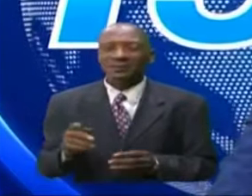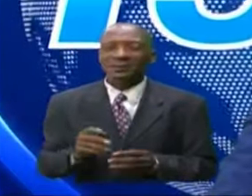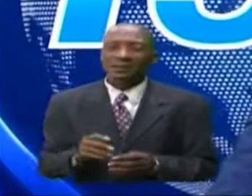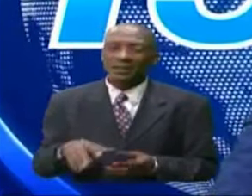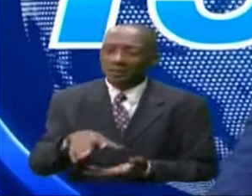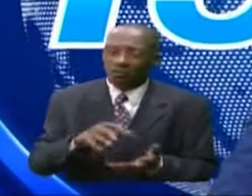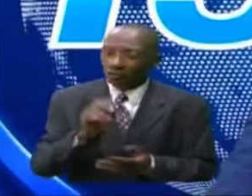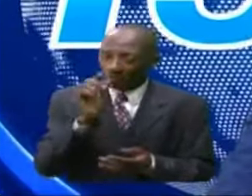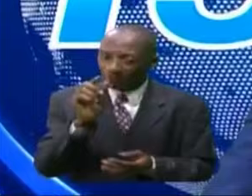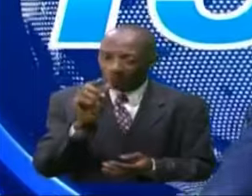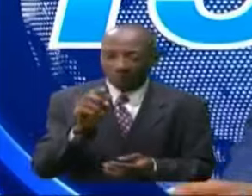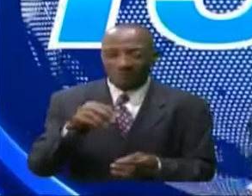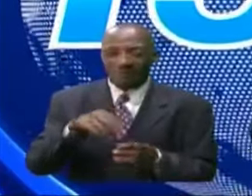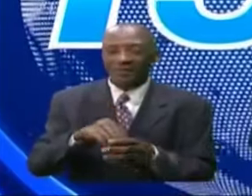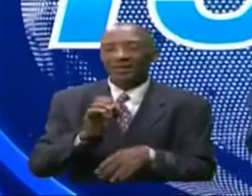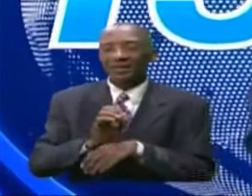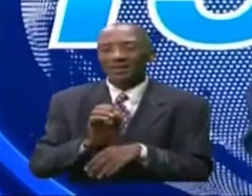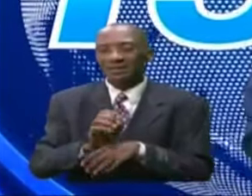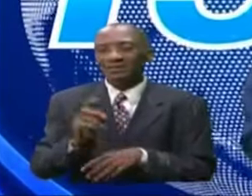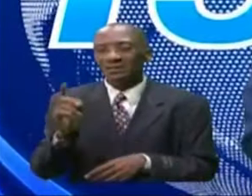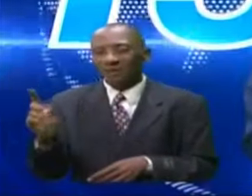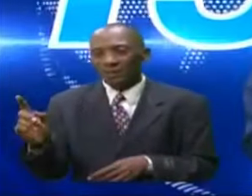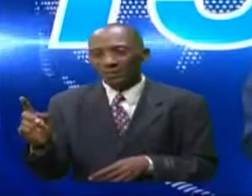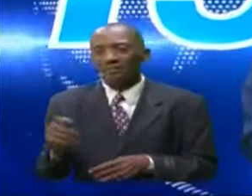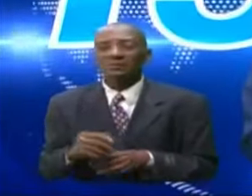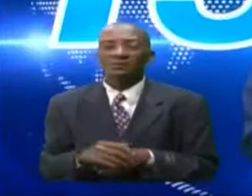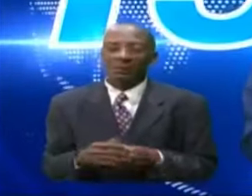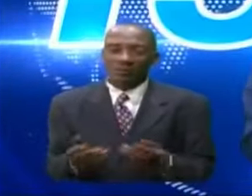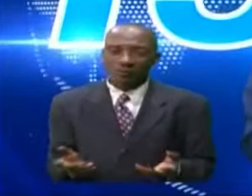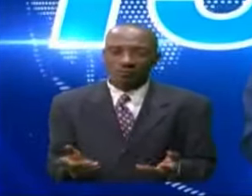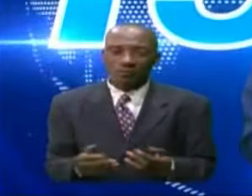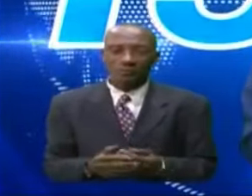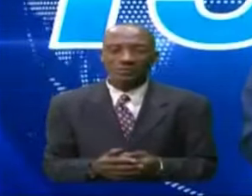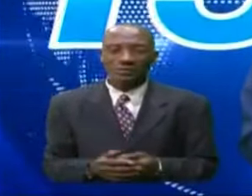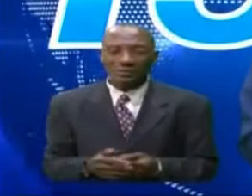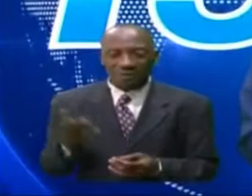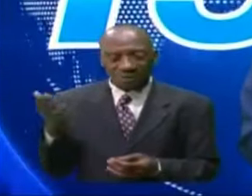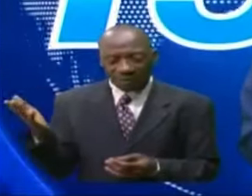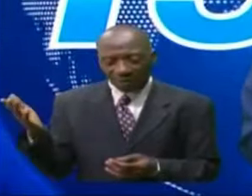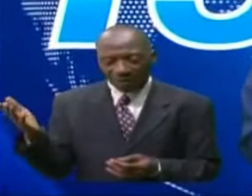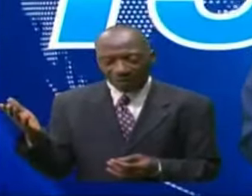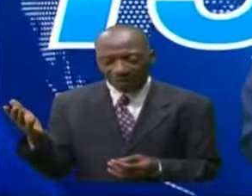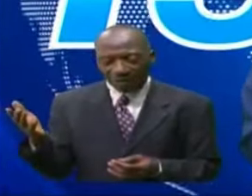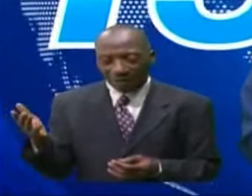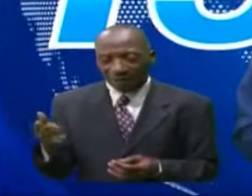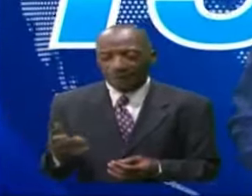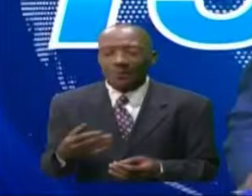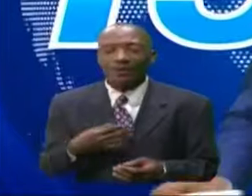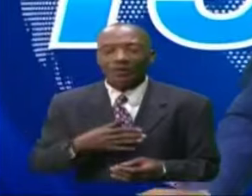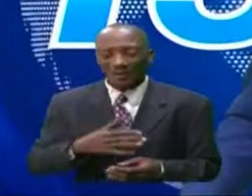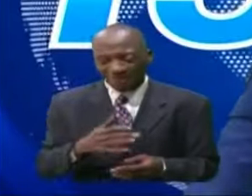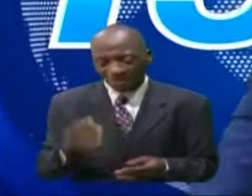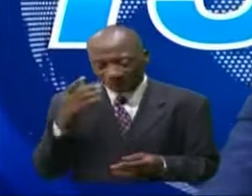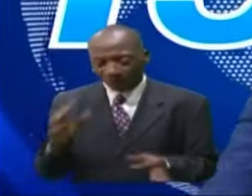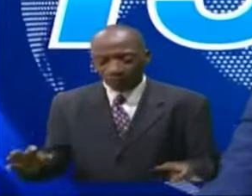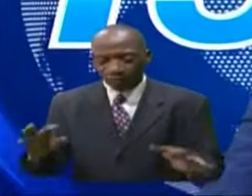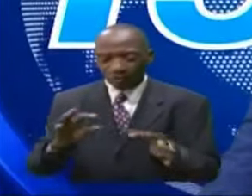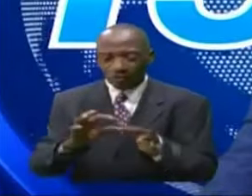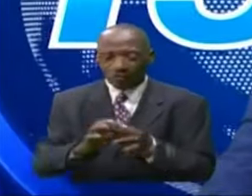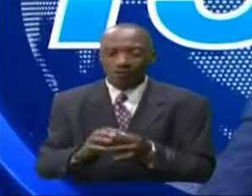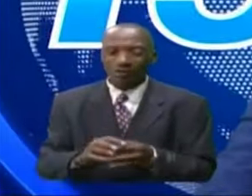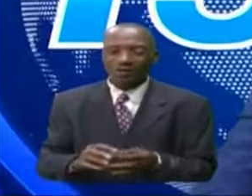et risques ». Orateur du jour, le bourgmestre de la commune de Manika, qui a aussi partagé sa propre expérience. Mamita Bangoulou nous en